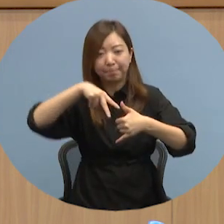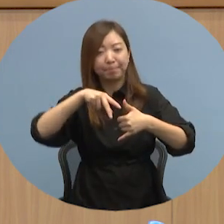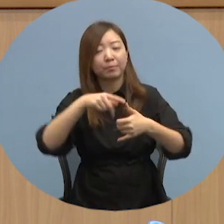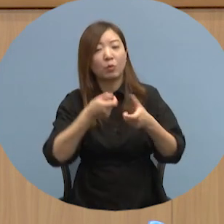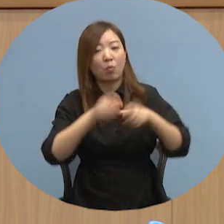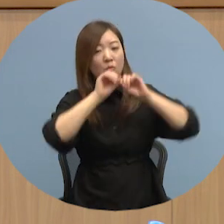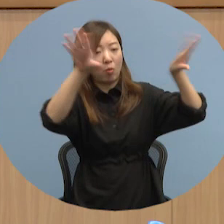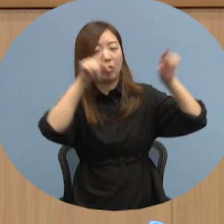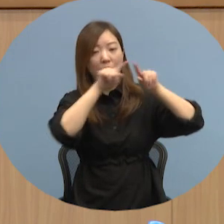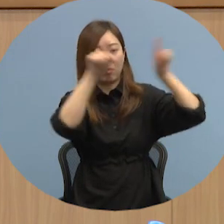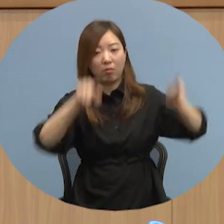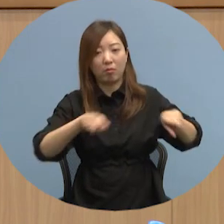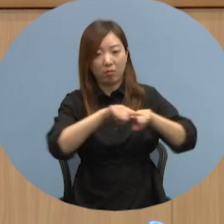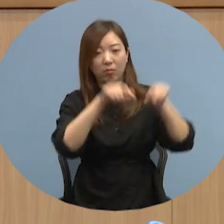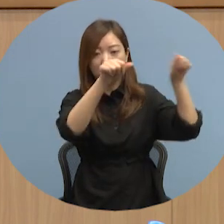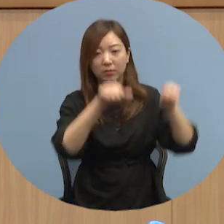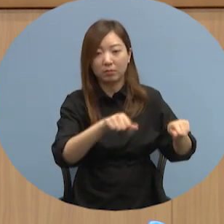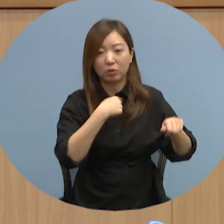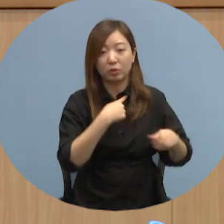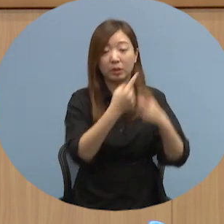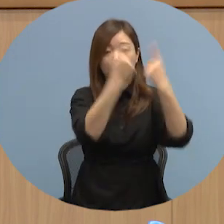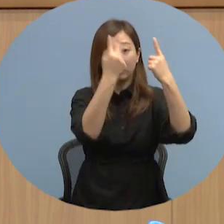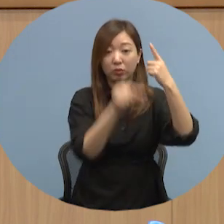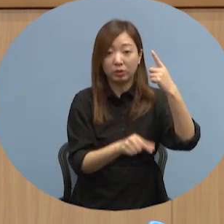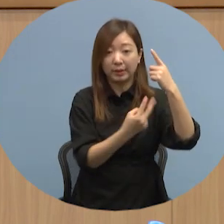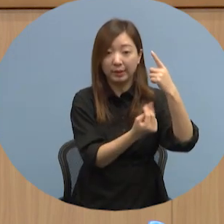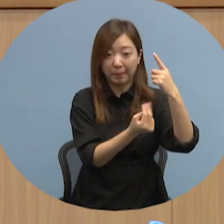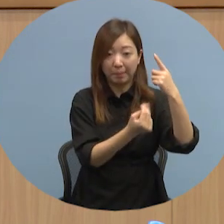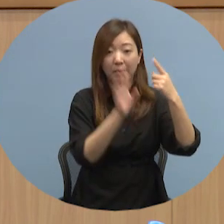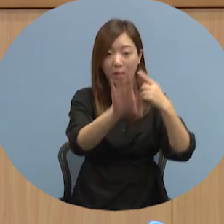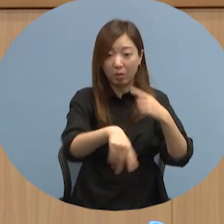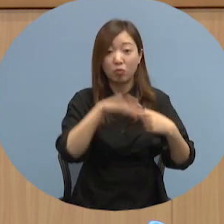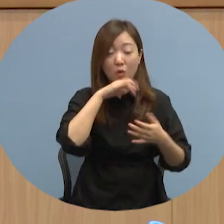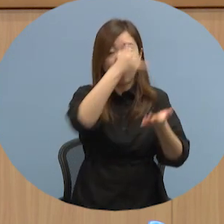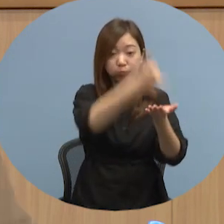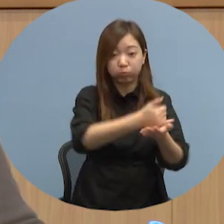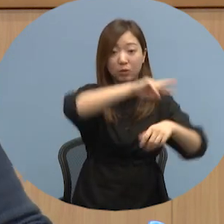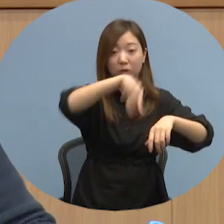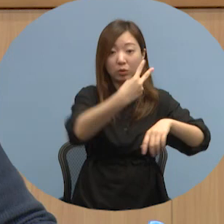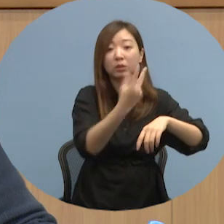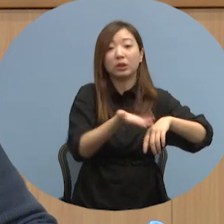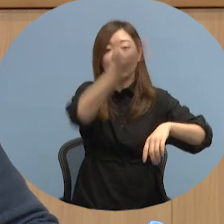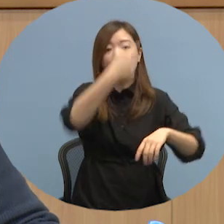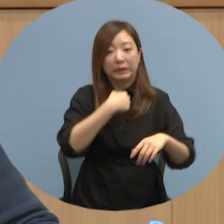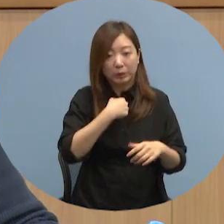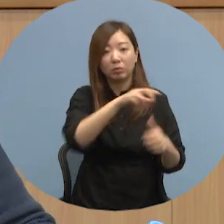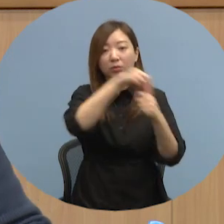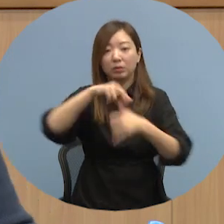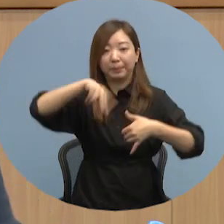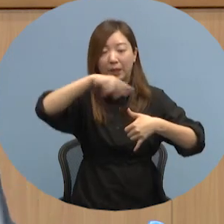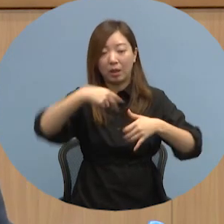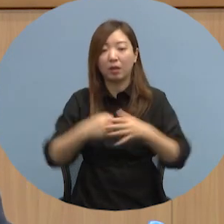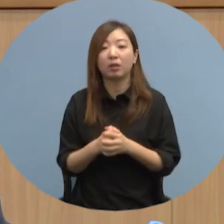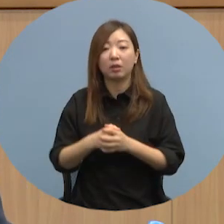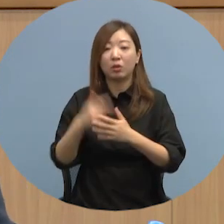啦。11月20之後逗留喺嗰度超過2個鐘嘅人士咧，都需要接受檢測。彩雲村嘅明麗樓